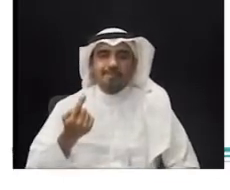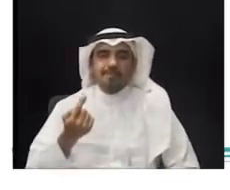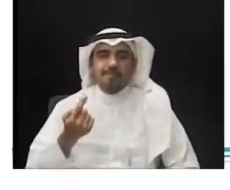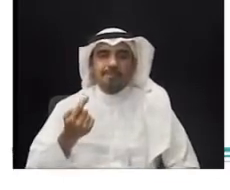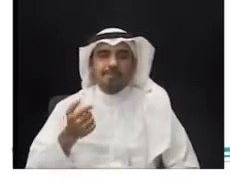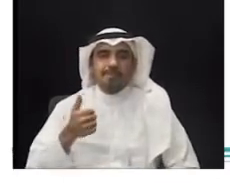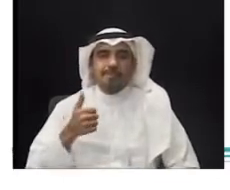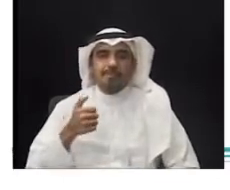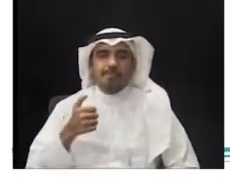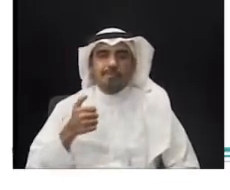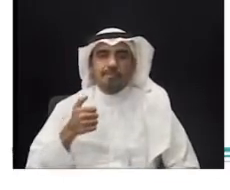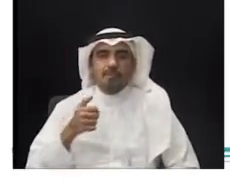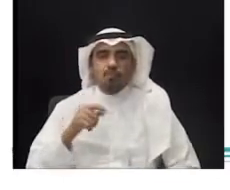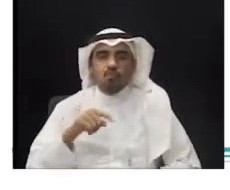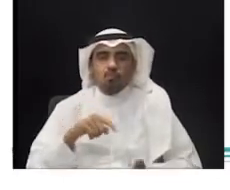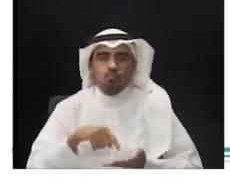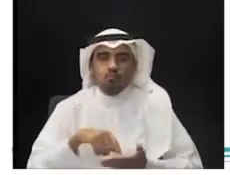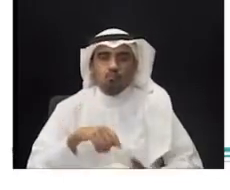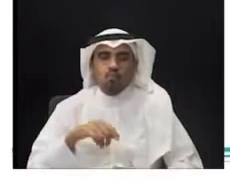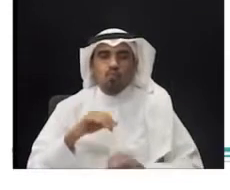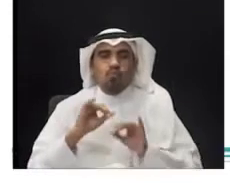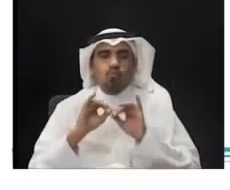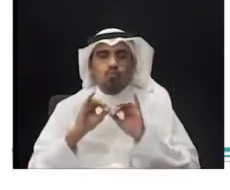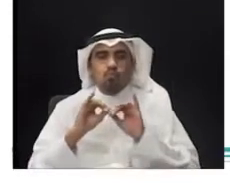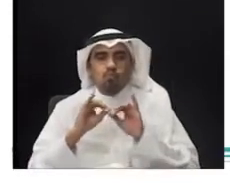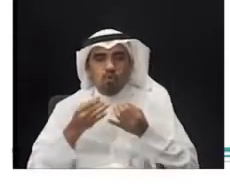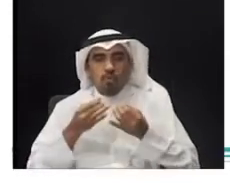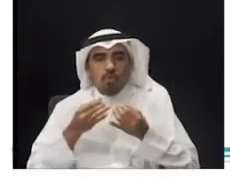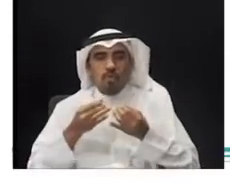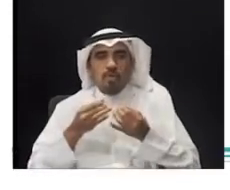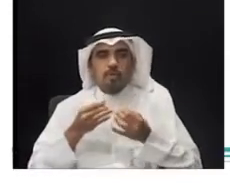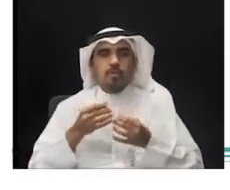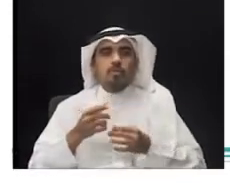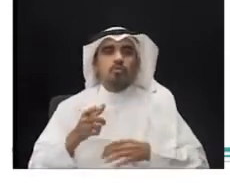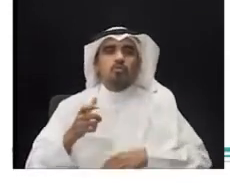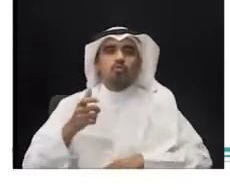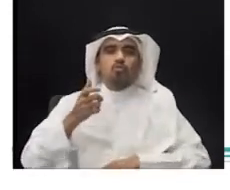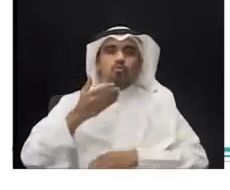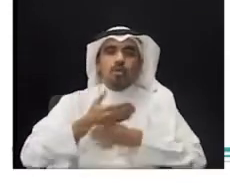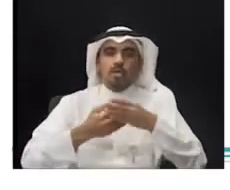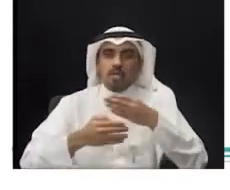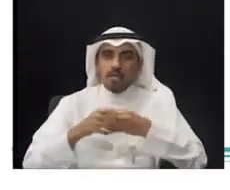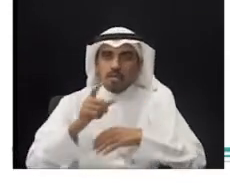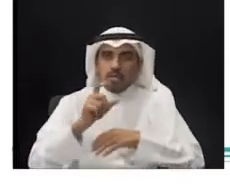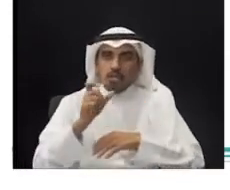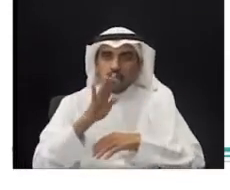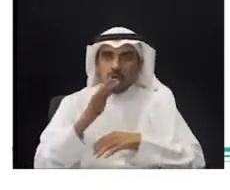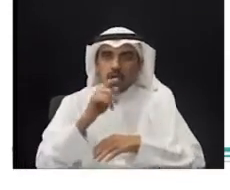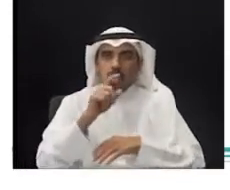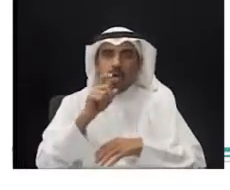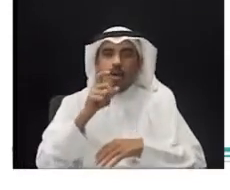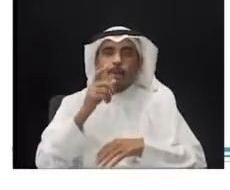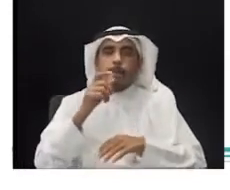عندنا الهمزات التي توجد في الوسط مثل مؤتمر ونشأة وبيئة.